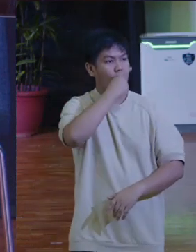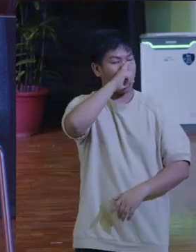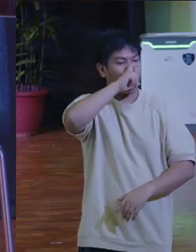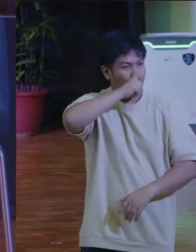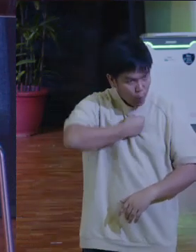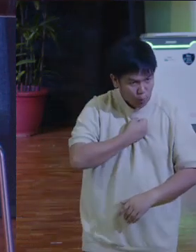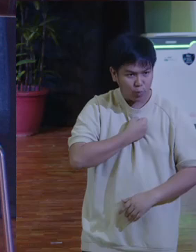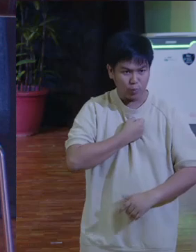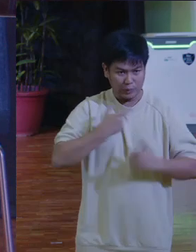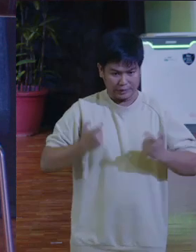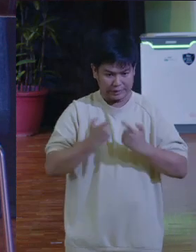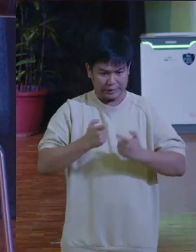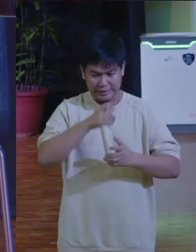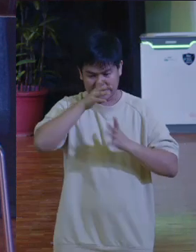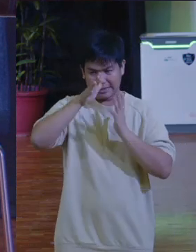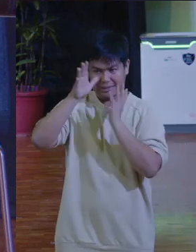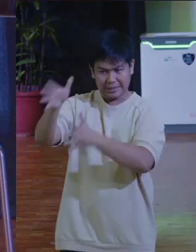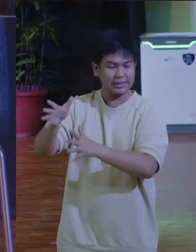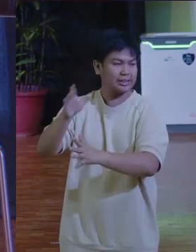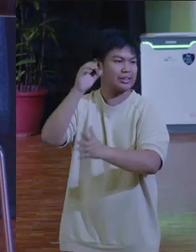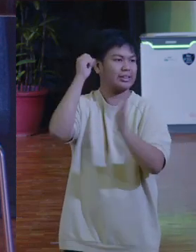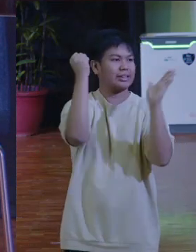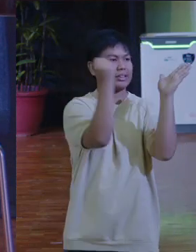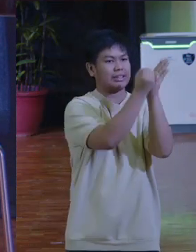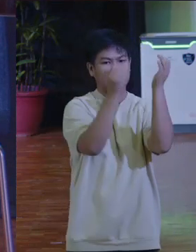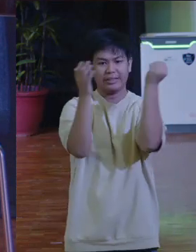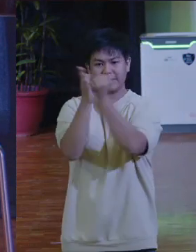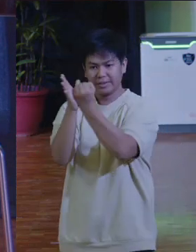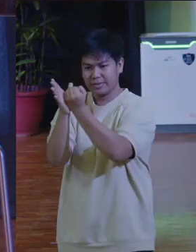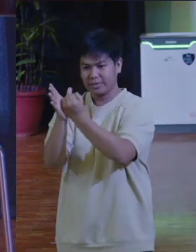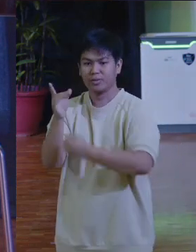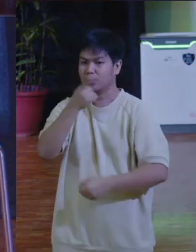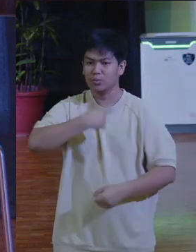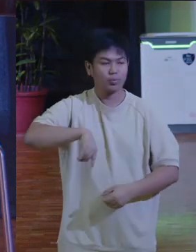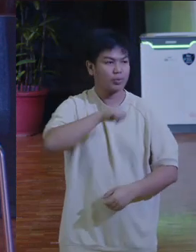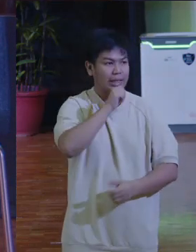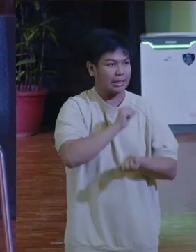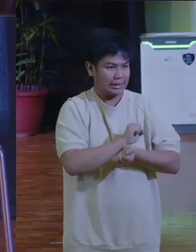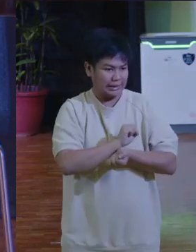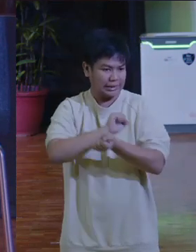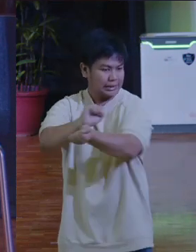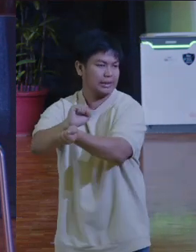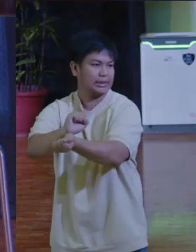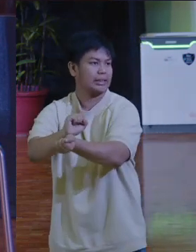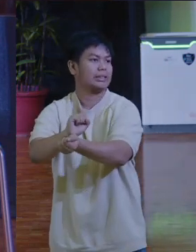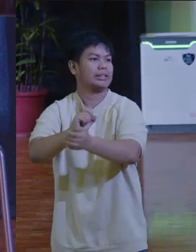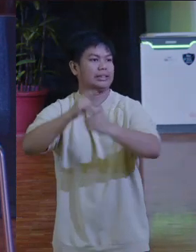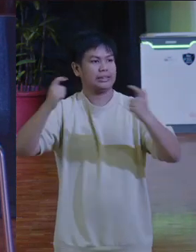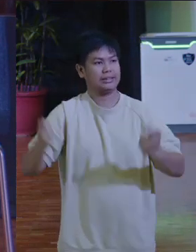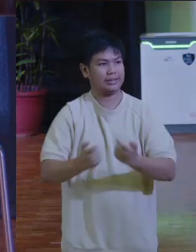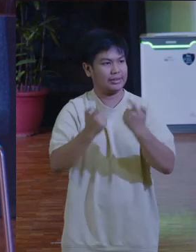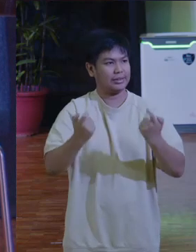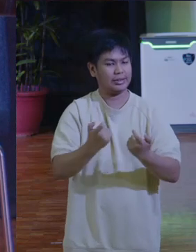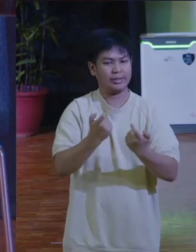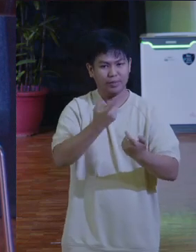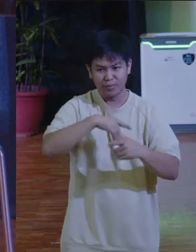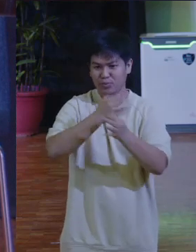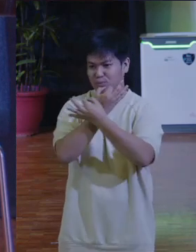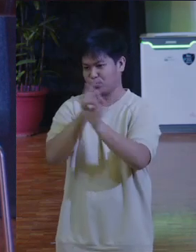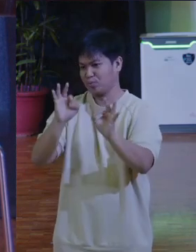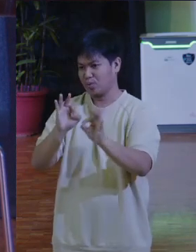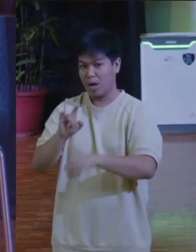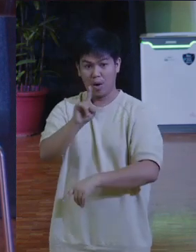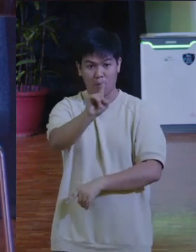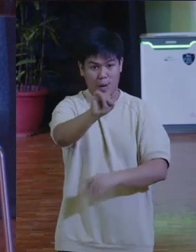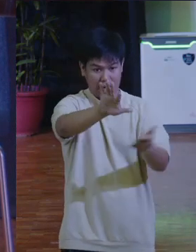of sin might be brought to nothing so that we would no longer be enslaved to sin. For one who